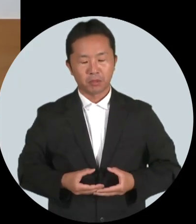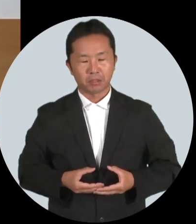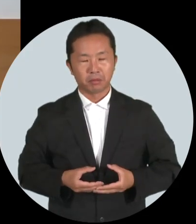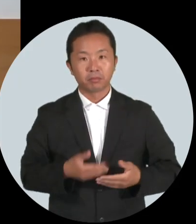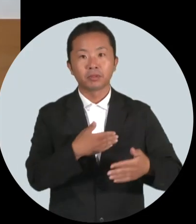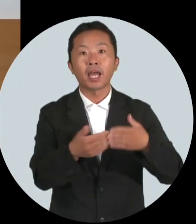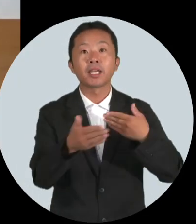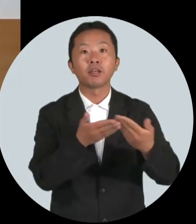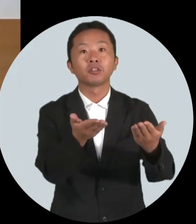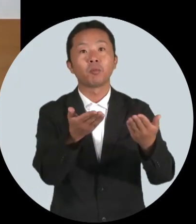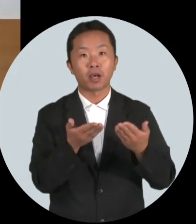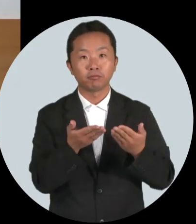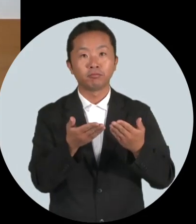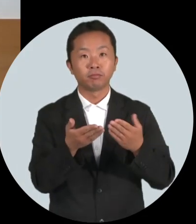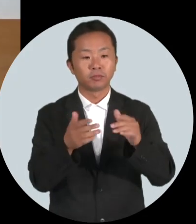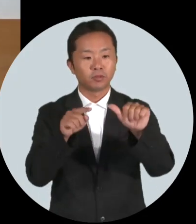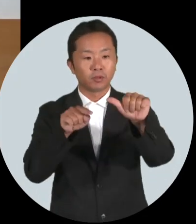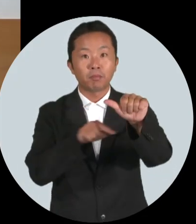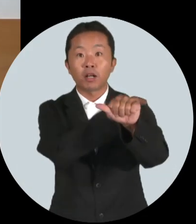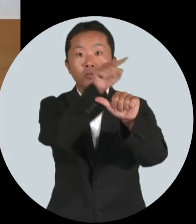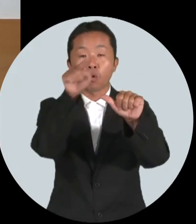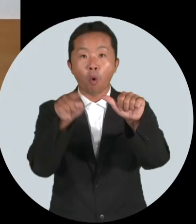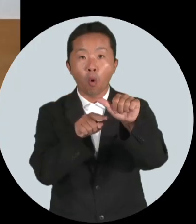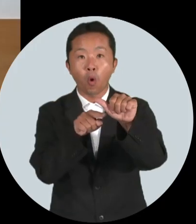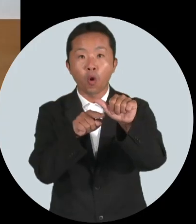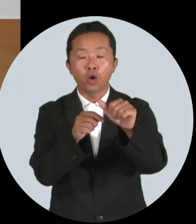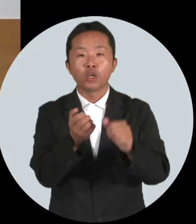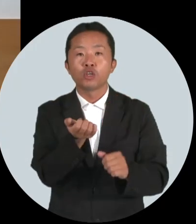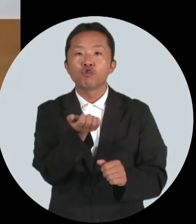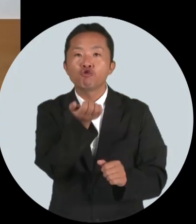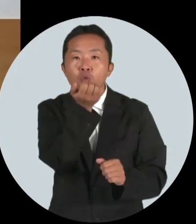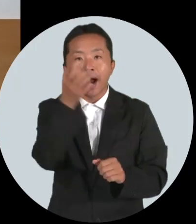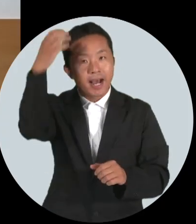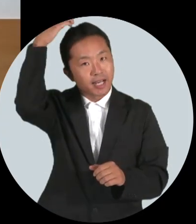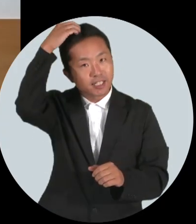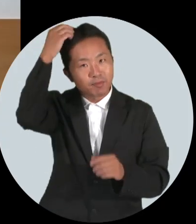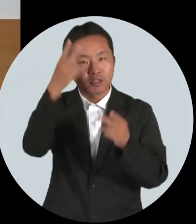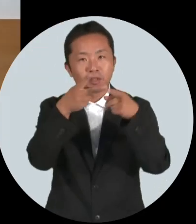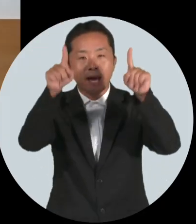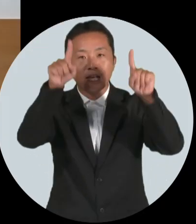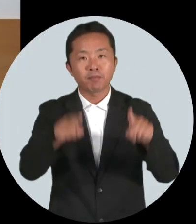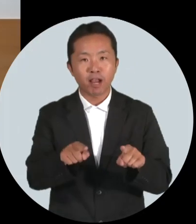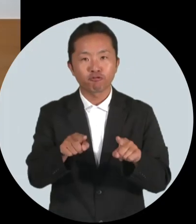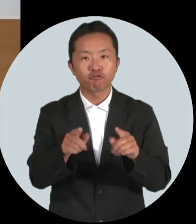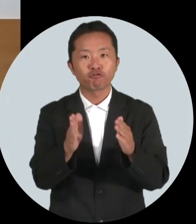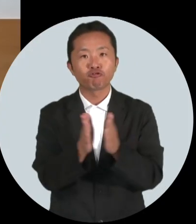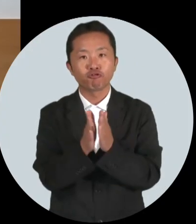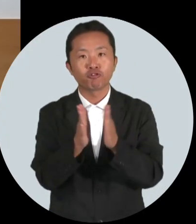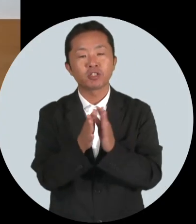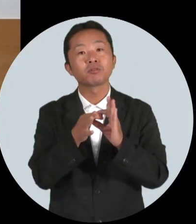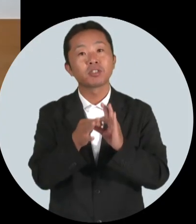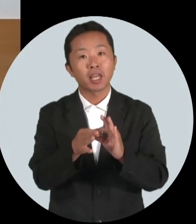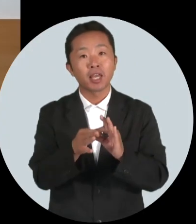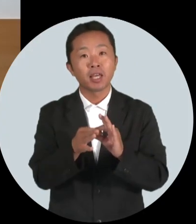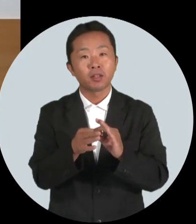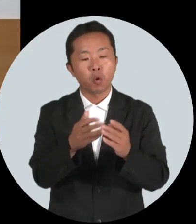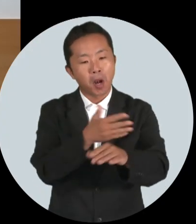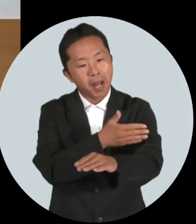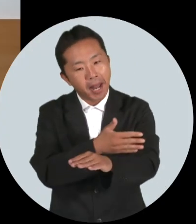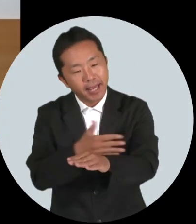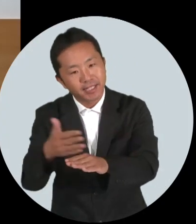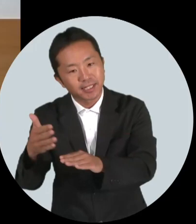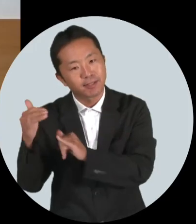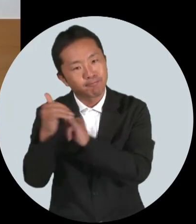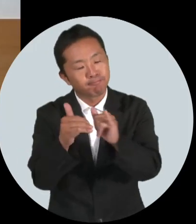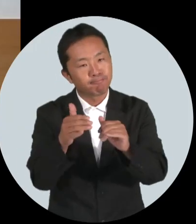丸5の国宝の伊予清水八幡宮で歴史文化に触れていただくイベントの3つの新しい企画と合わせて